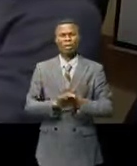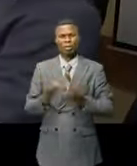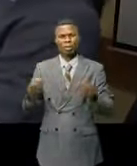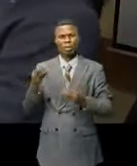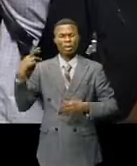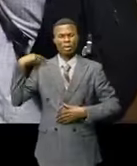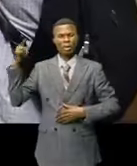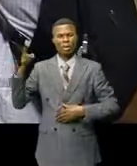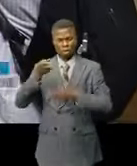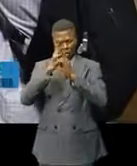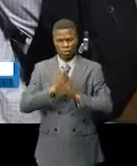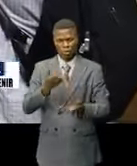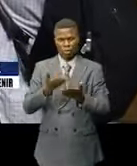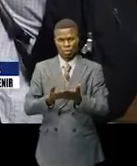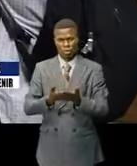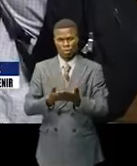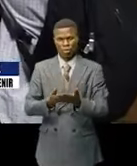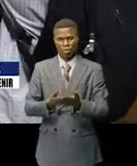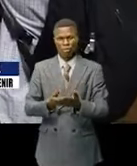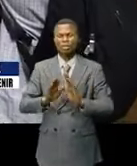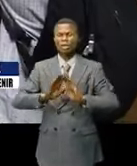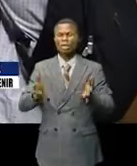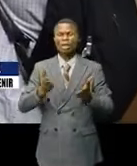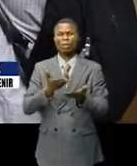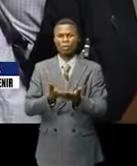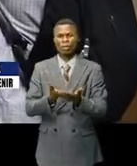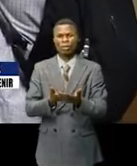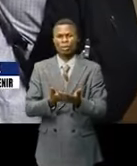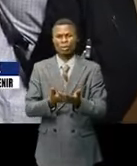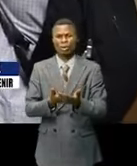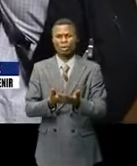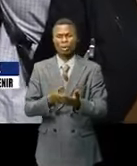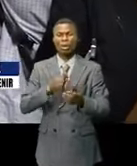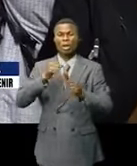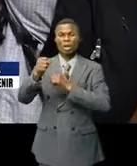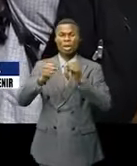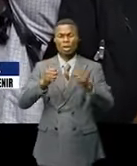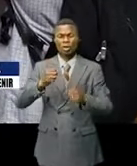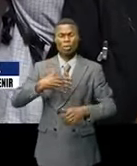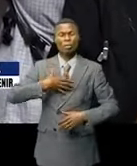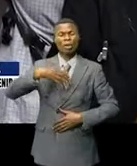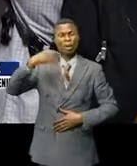en l'honneur. Je voudrais mettre en évidence ici le combat héroïque.